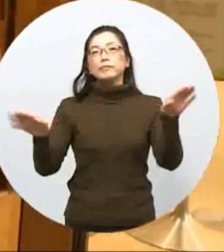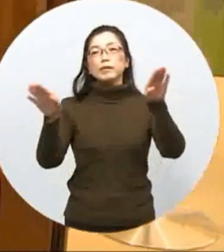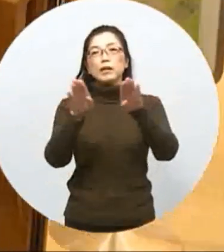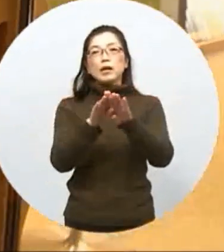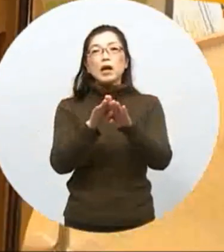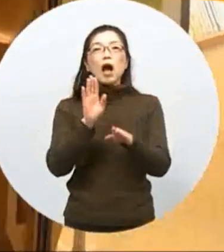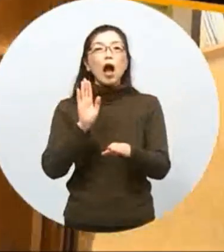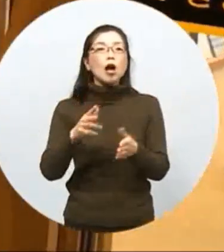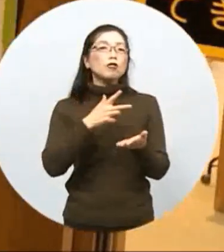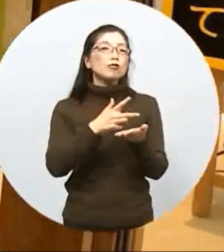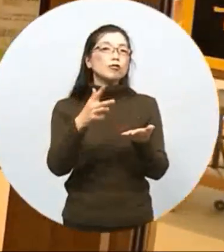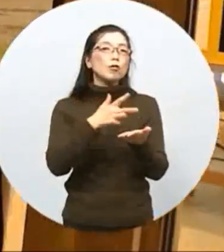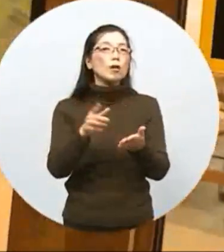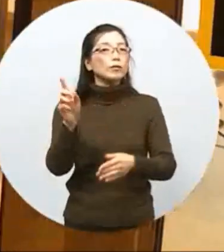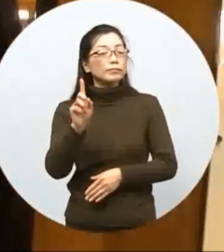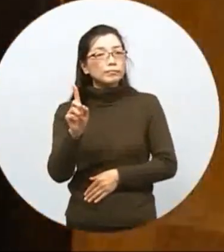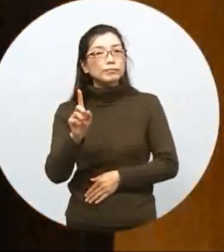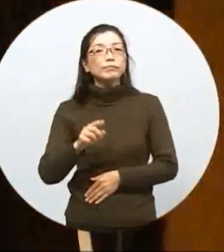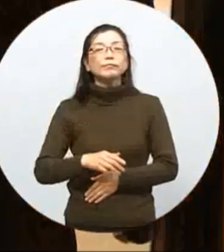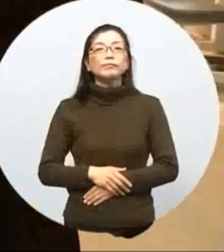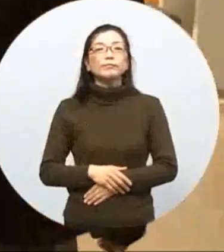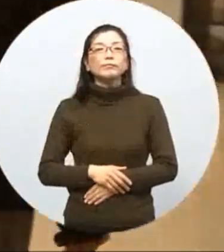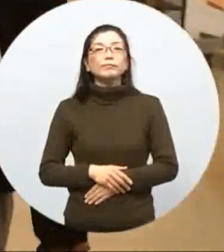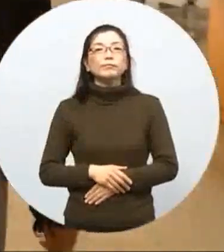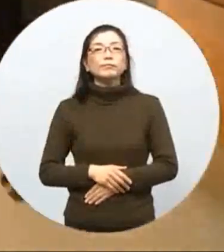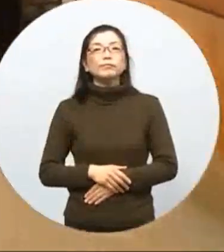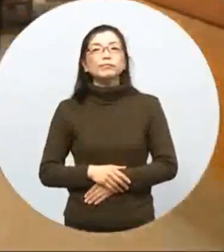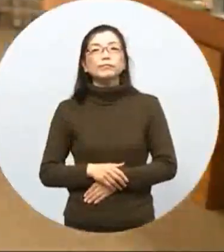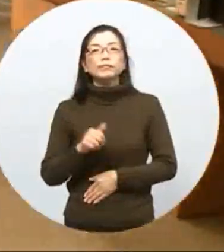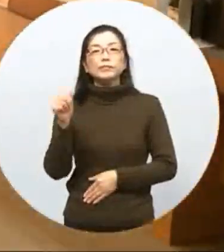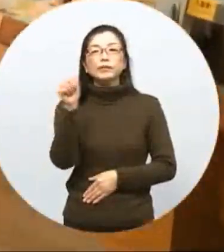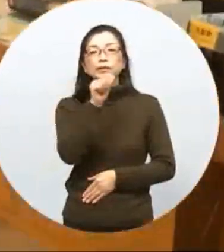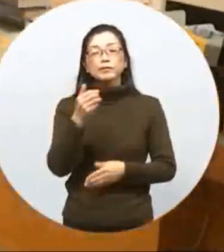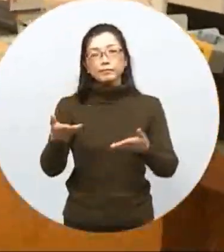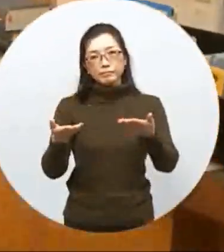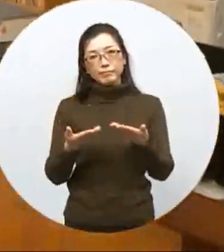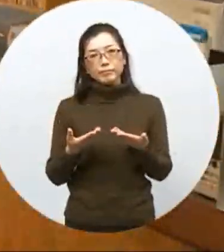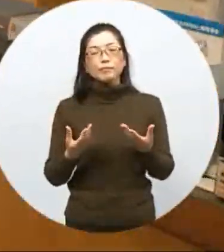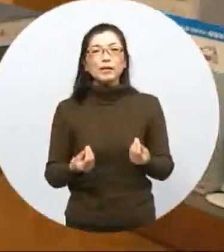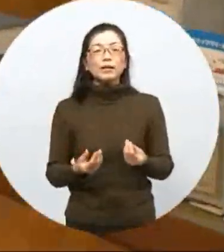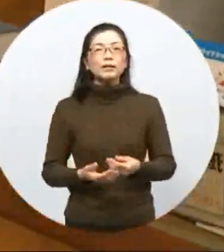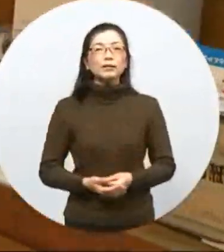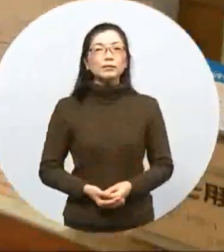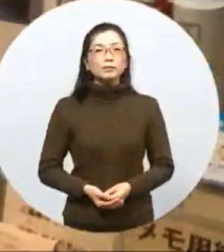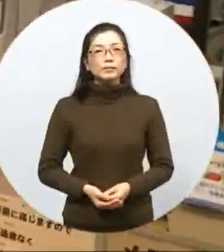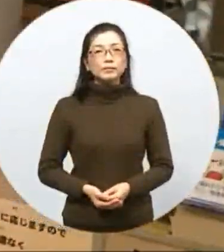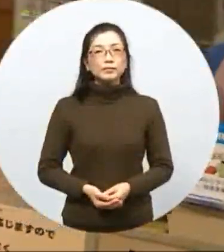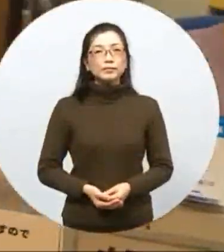重な資料が掲載されているのか一部を見せてもらうことに。